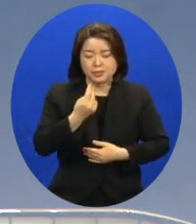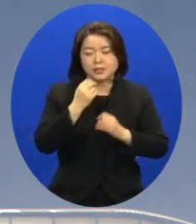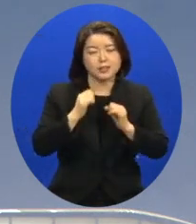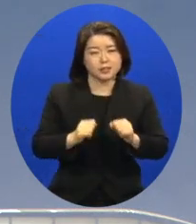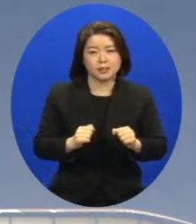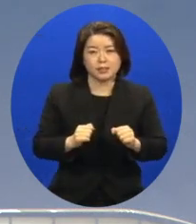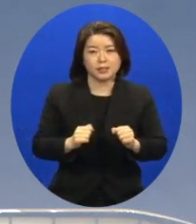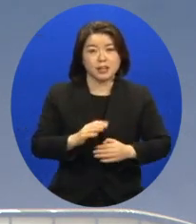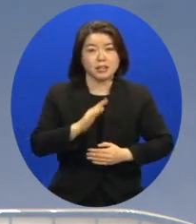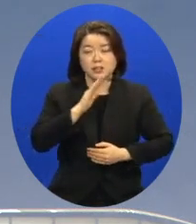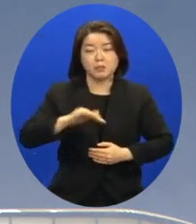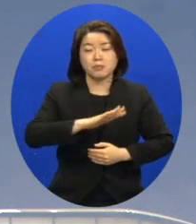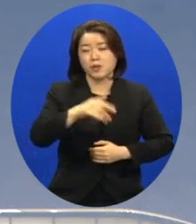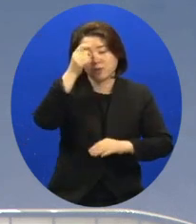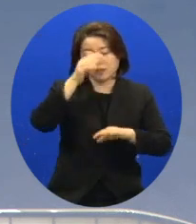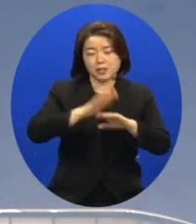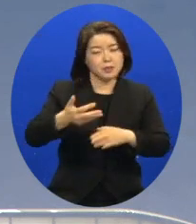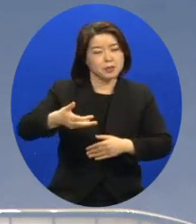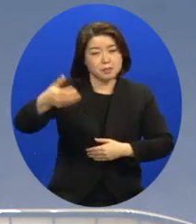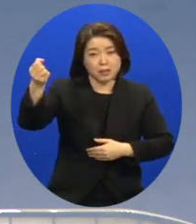정말 우리의 예배를 받으시는구나.